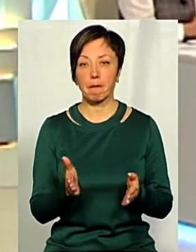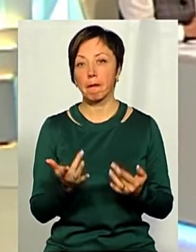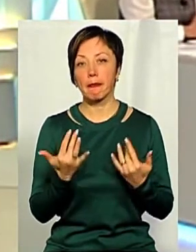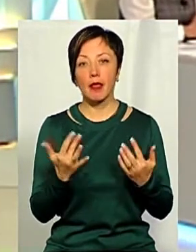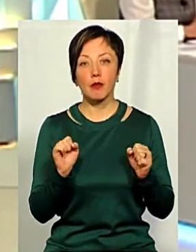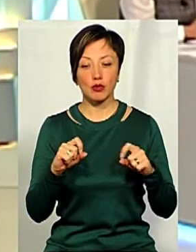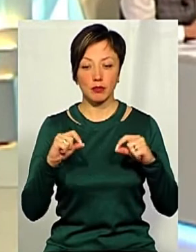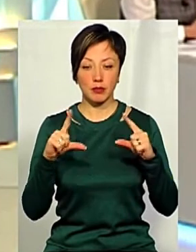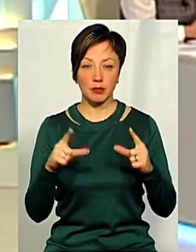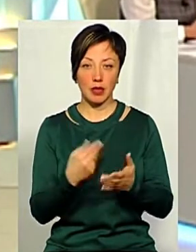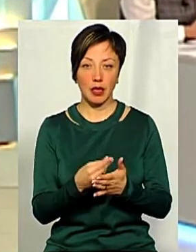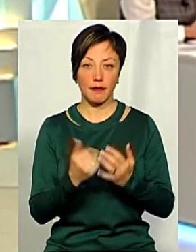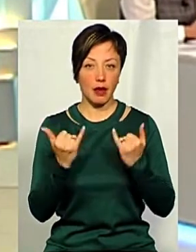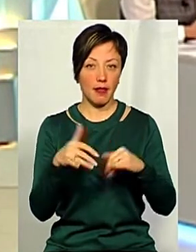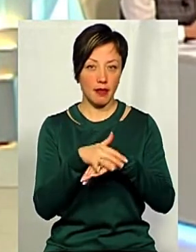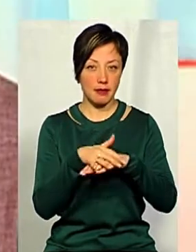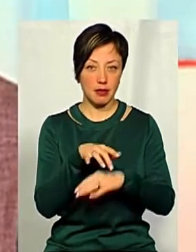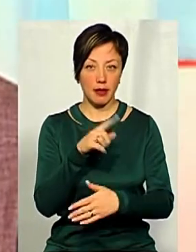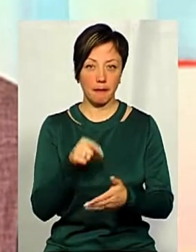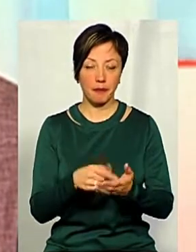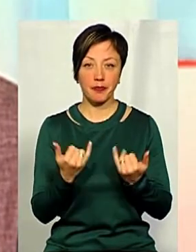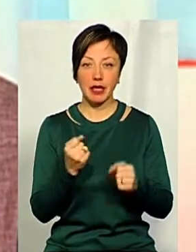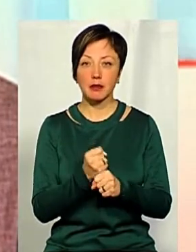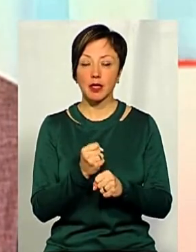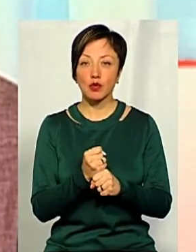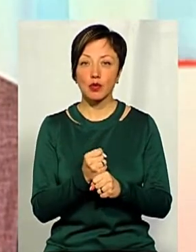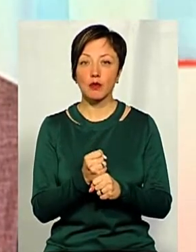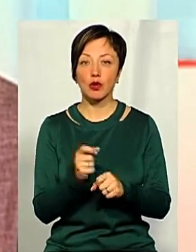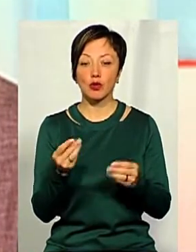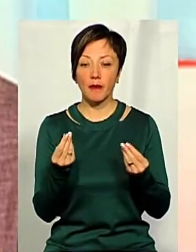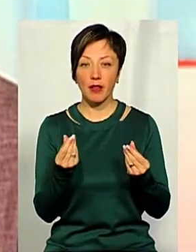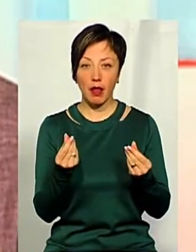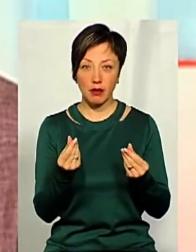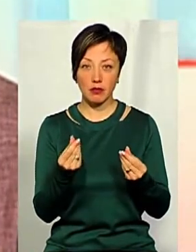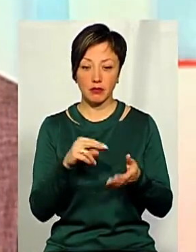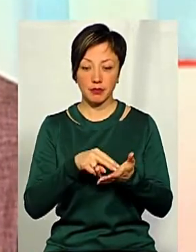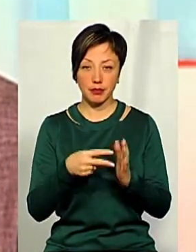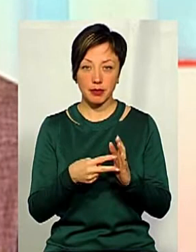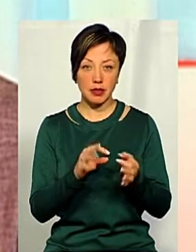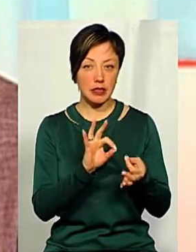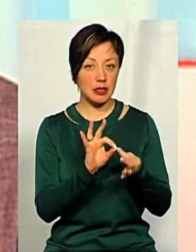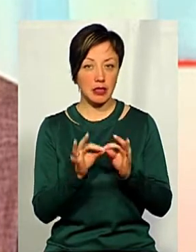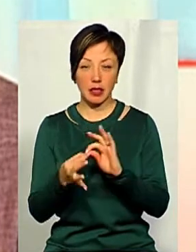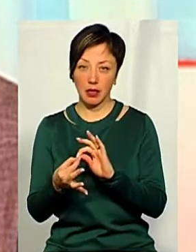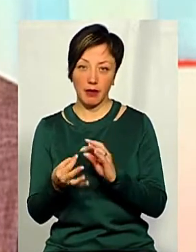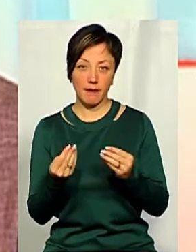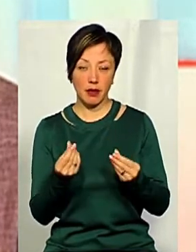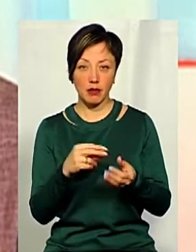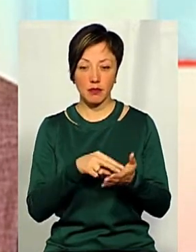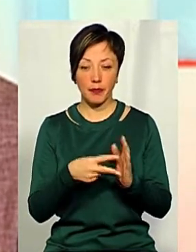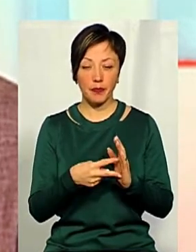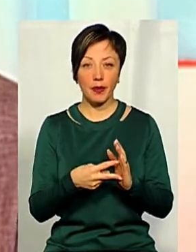Наскільки можуть зрости тарифи для населення? Ми зараз працюємо над розробкою фінансової моделі. Це є надзвичайно складна фінансова модель, яка